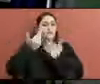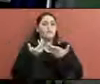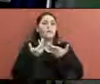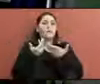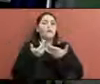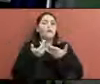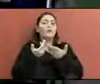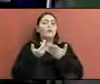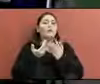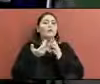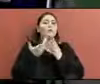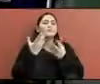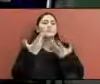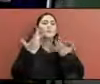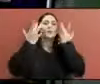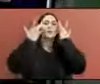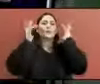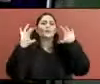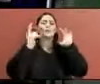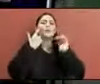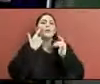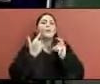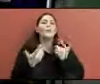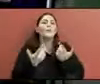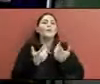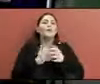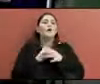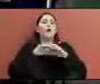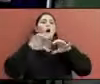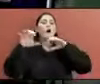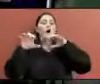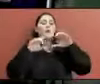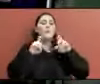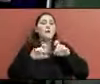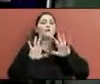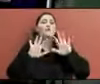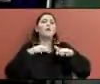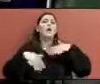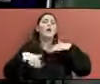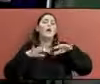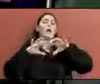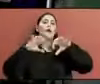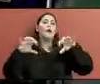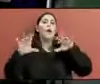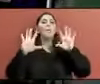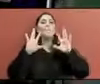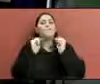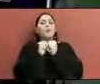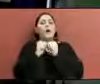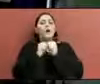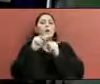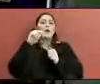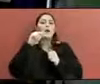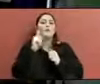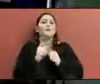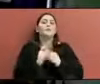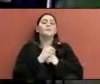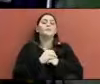pozitif ayrımcılık o kültürde yaşlara mı ayrılıyor yoksa engelliler de bunun içinde var mı? Aslında